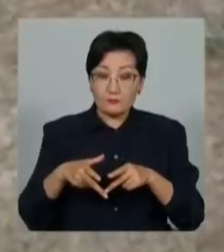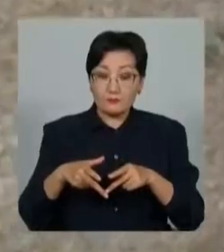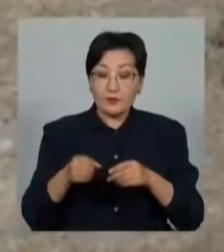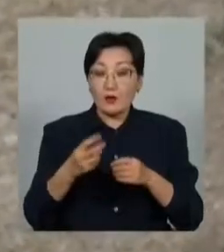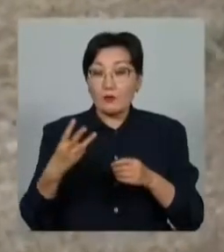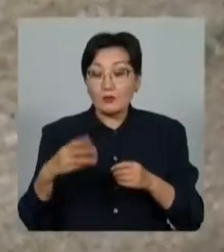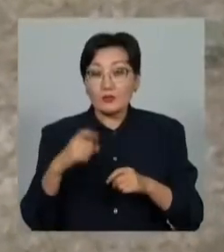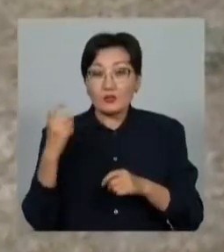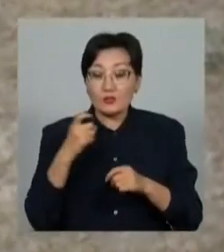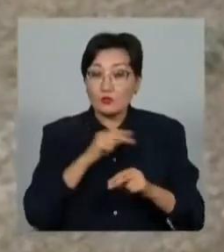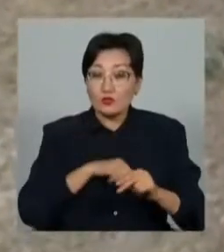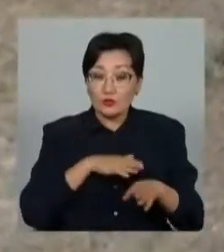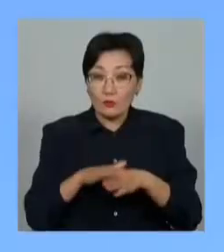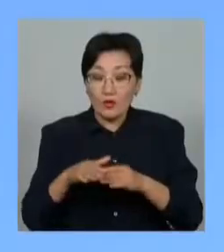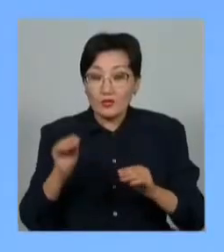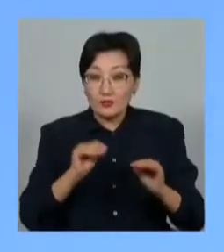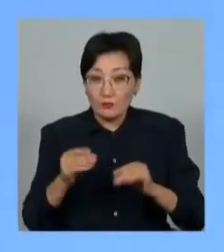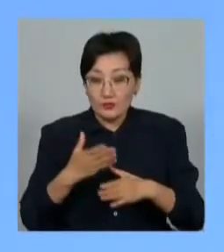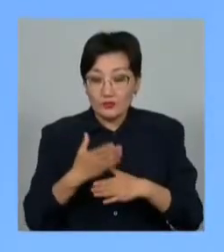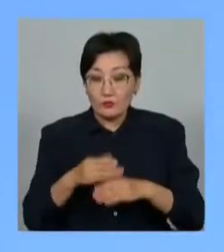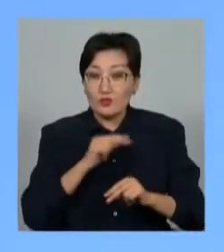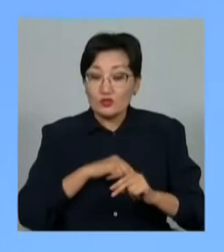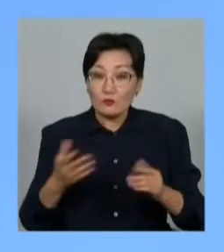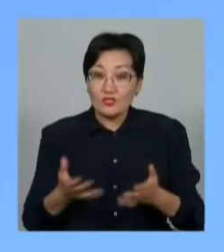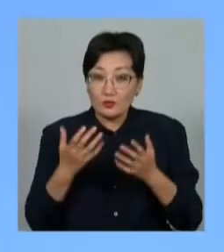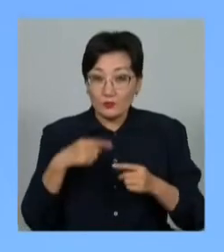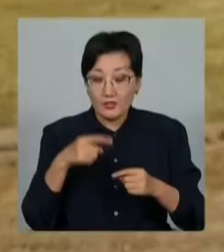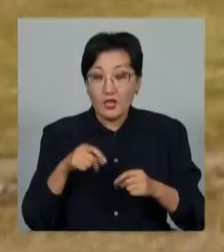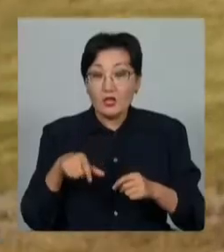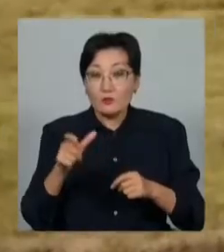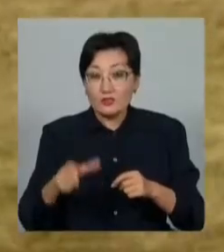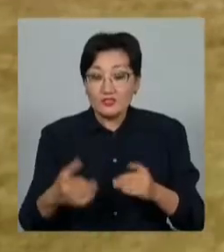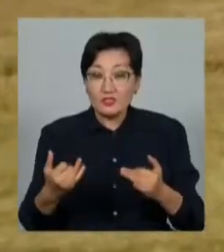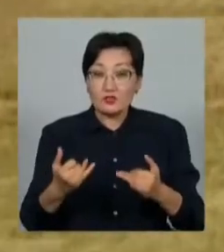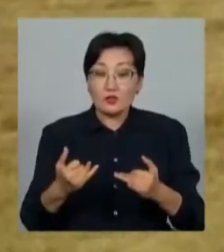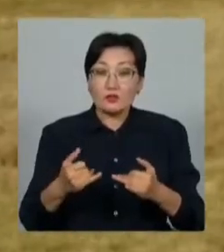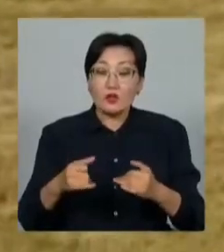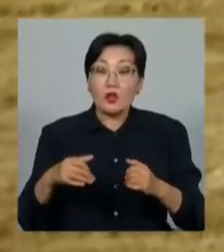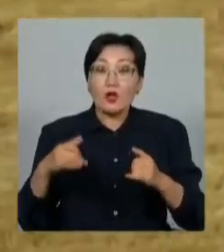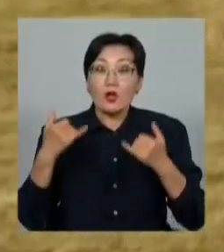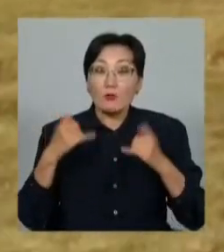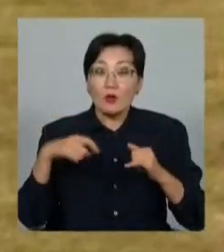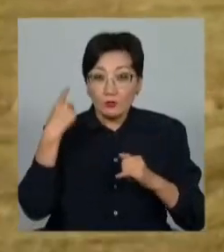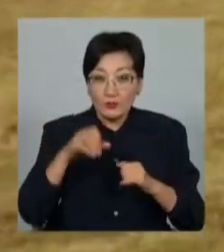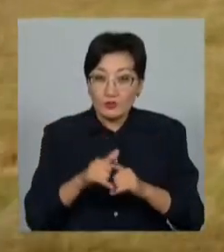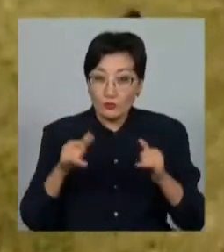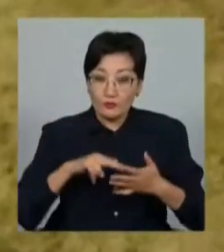Бірнеше малшының міндетін атқаратын аппараттың арқасында жұмысым жеңілдеді деген шаруа енді мал басын көбейтуді